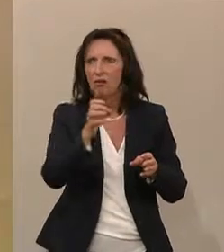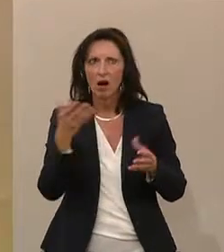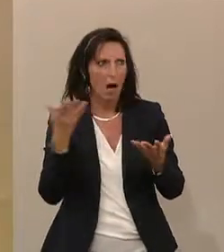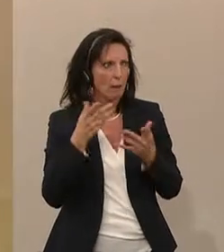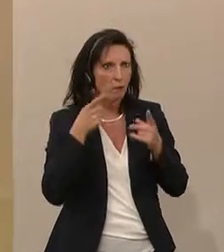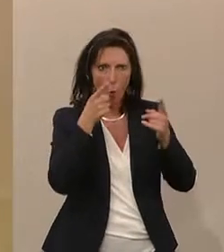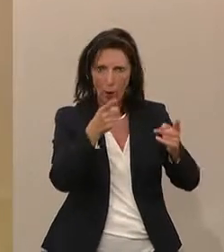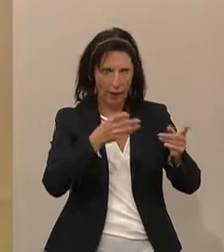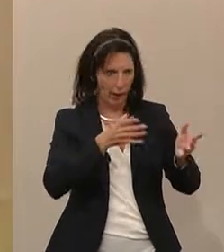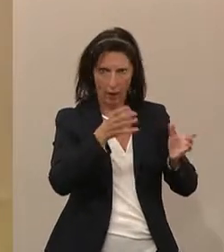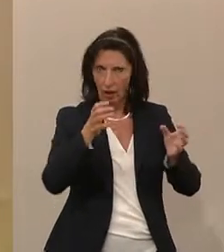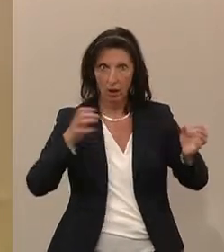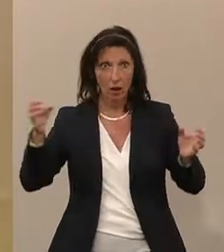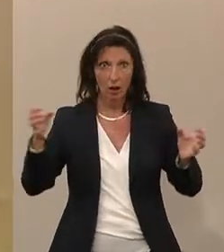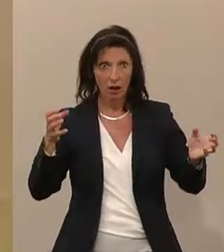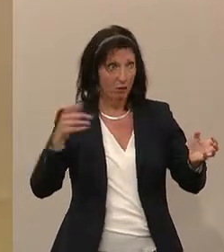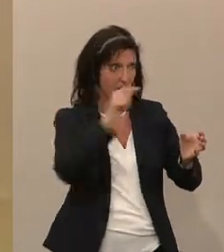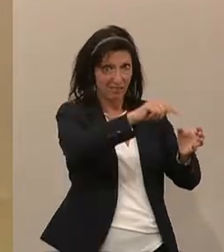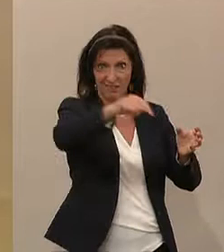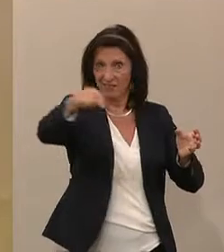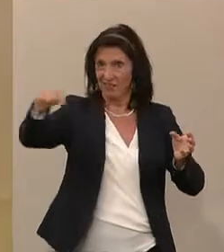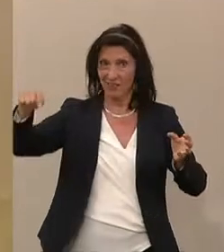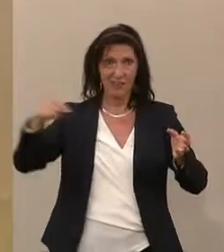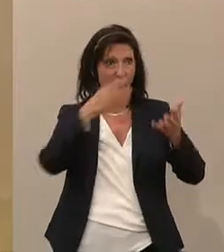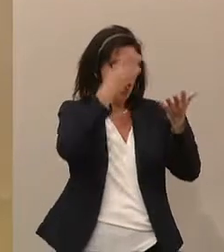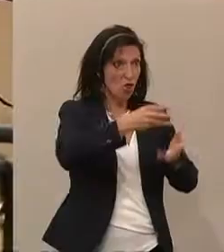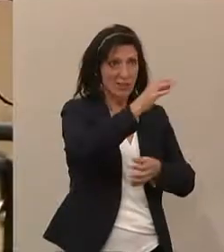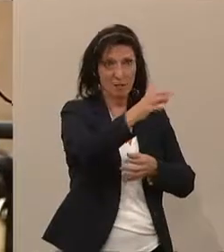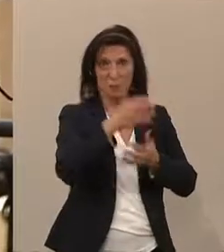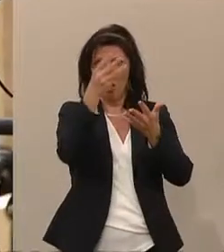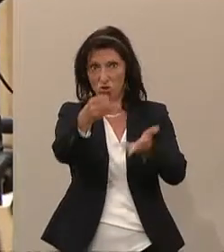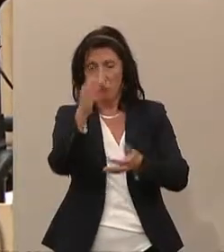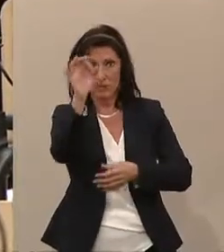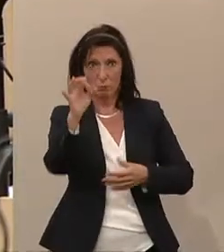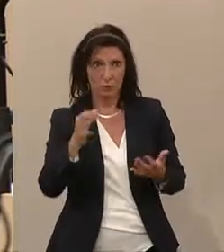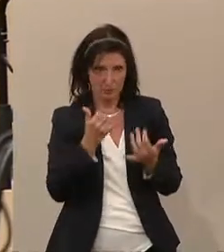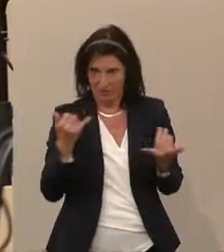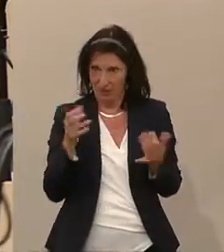sollen wir sie verteilen, wenn wir 90% der Kinder mit nicht deutscher Muttersprache haben?